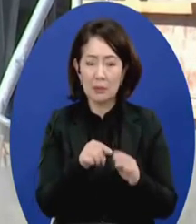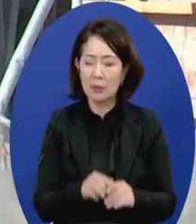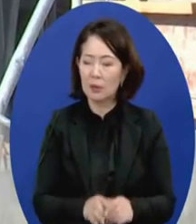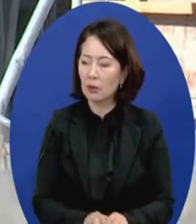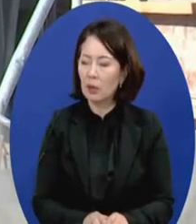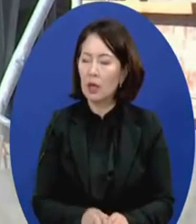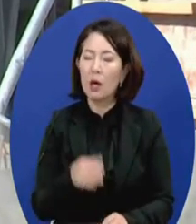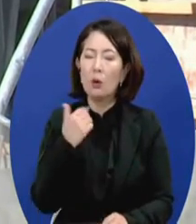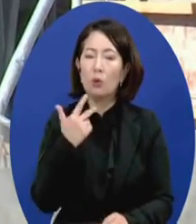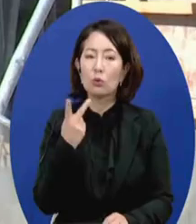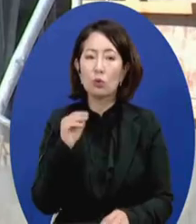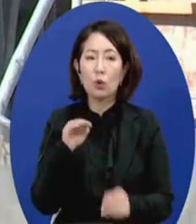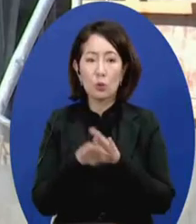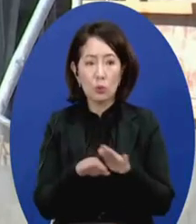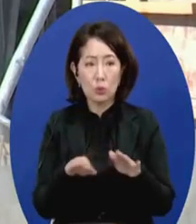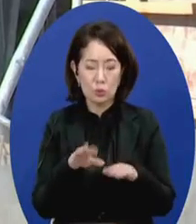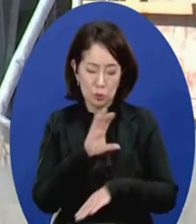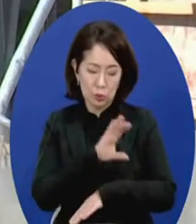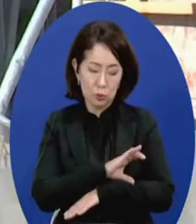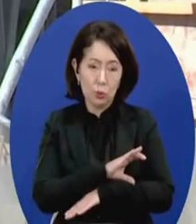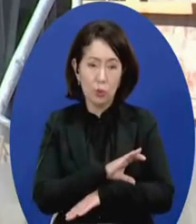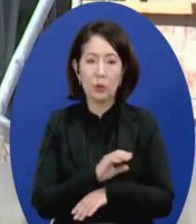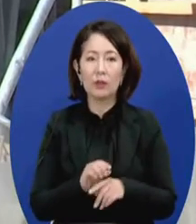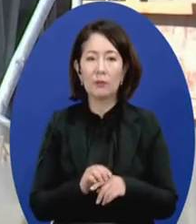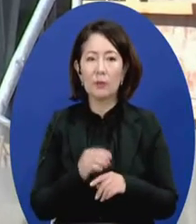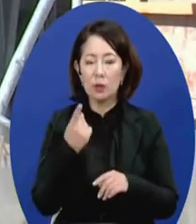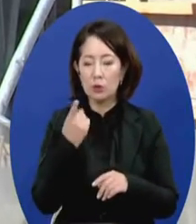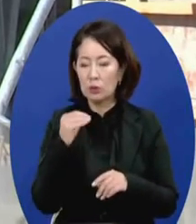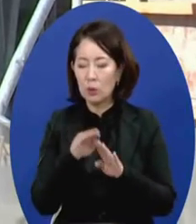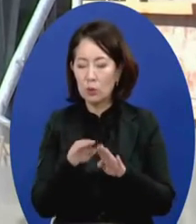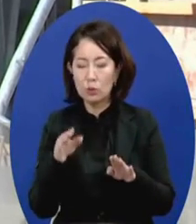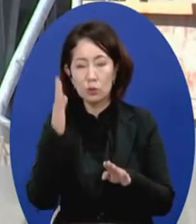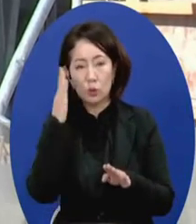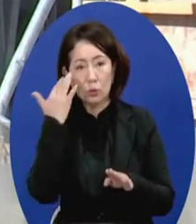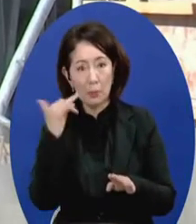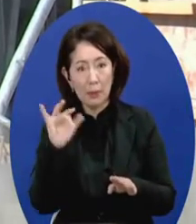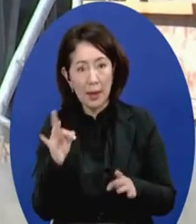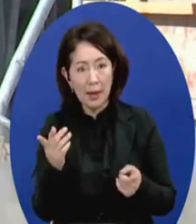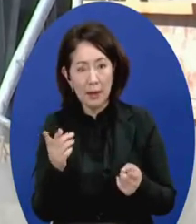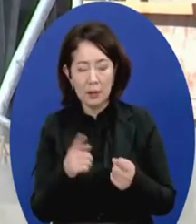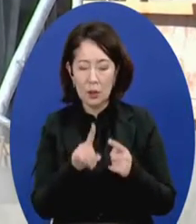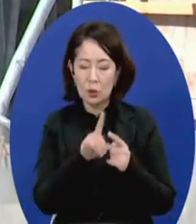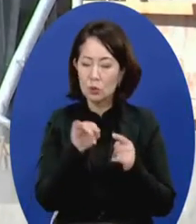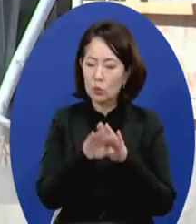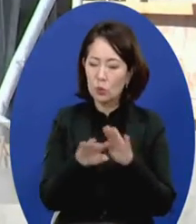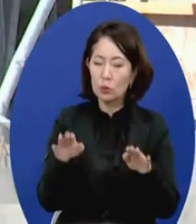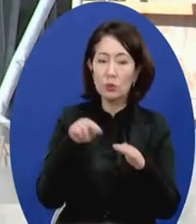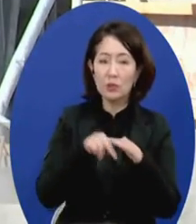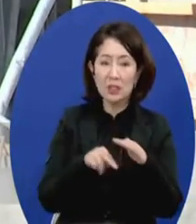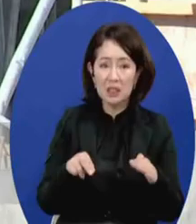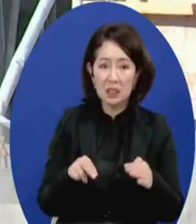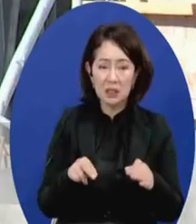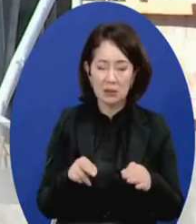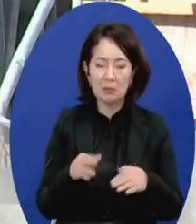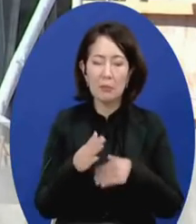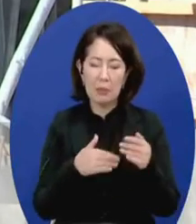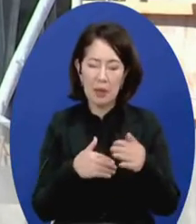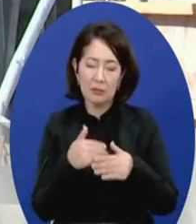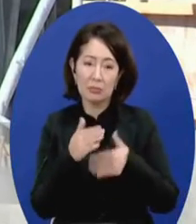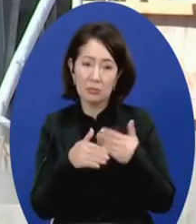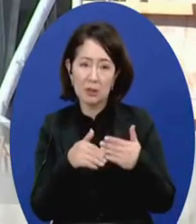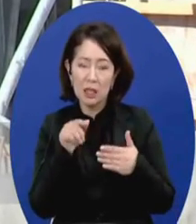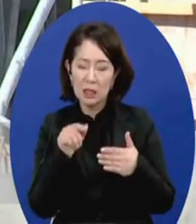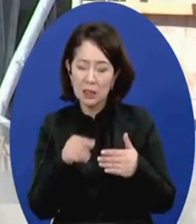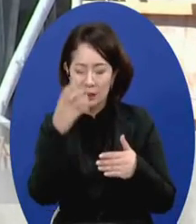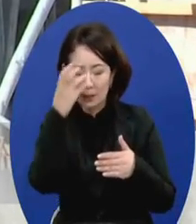Одоо 320 хүүхдийн сургууль, 150 хүүхдийн дотоор байр, 100 хүүхдийн цэцэрлэг одоо энд баригдаж байна.